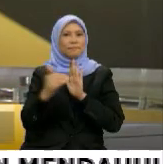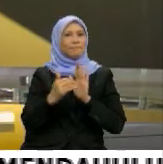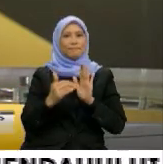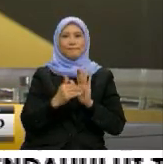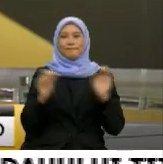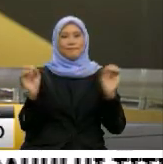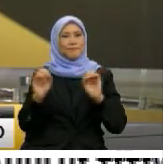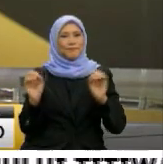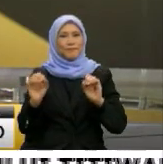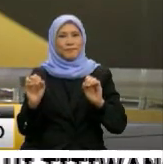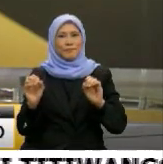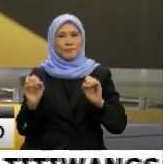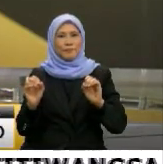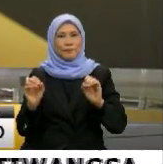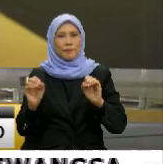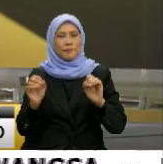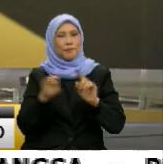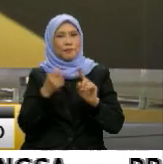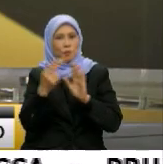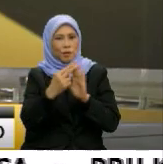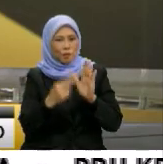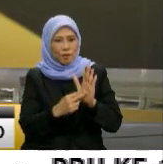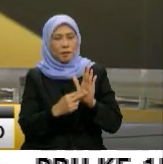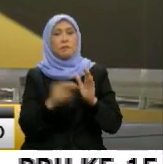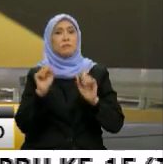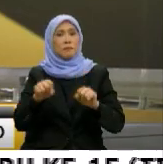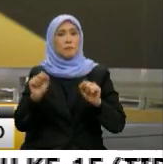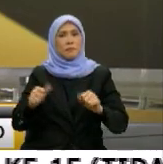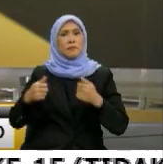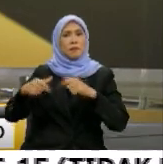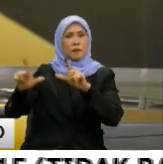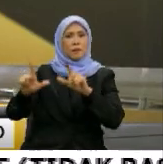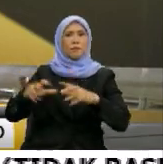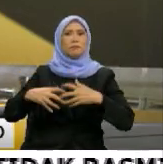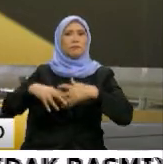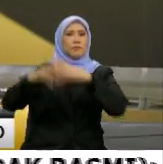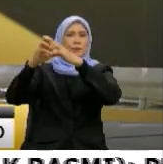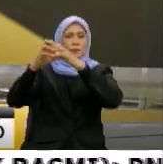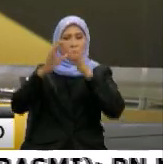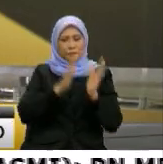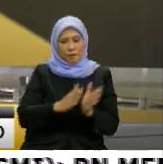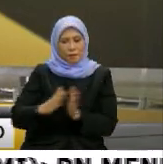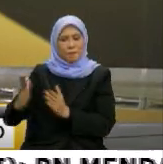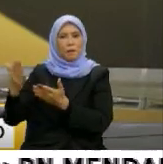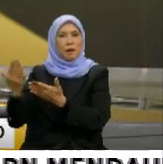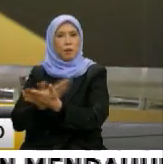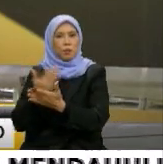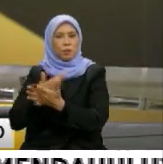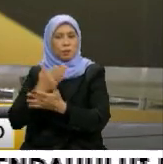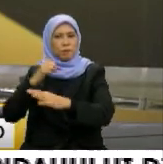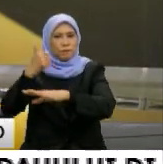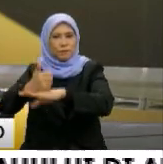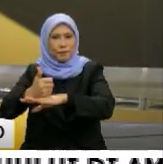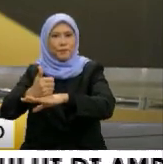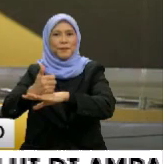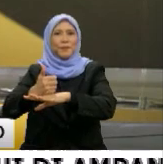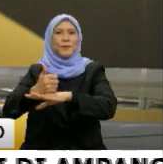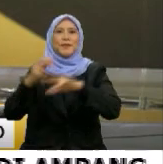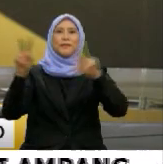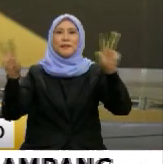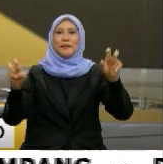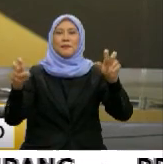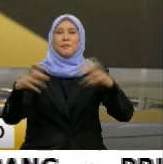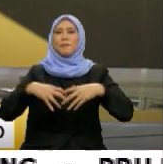ada halangan dan tidak ada halangan dari segi undang-undang. Dibenarkan untuk membentuk strategik grup baru bagi apa yang